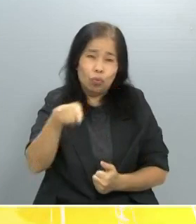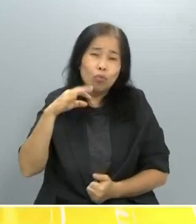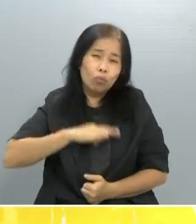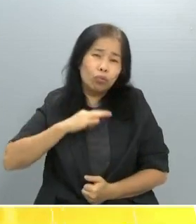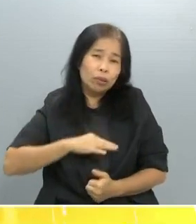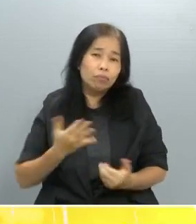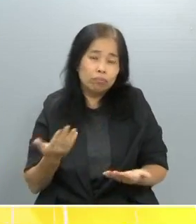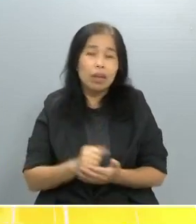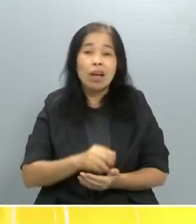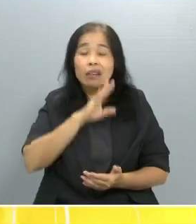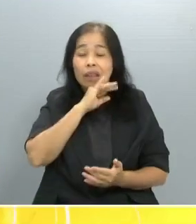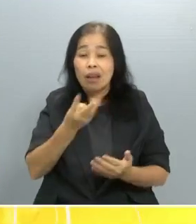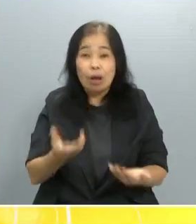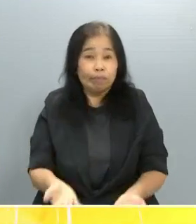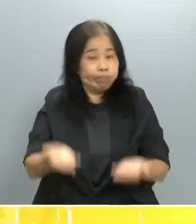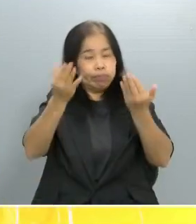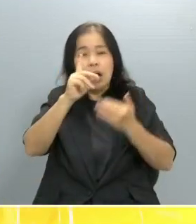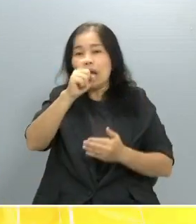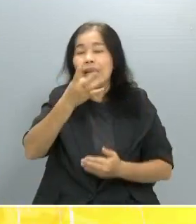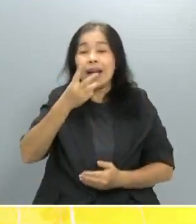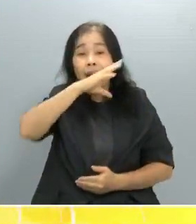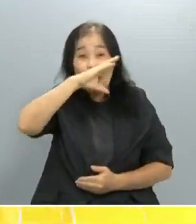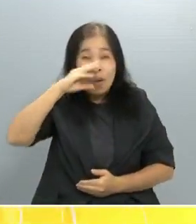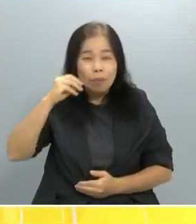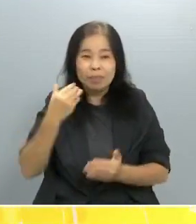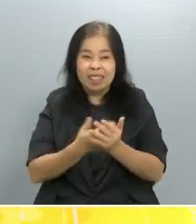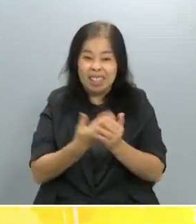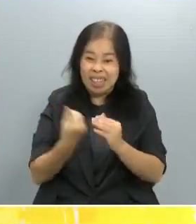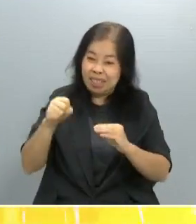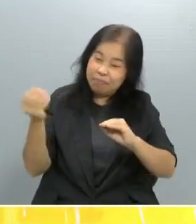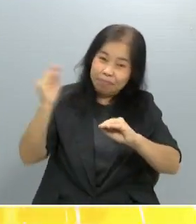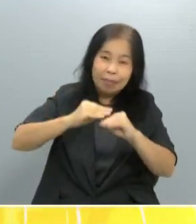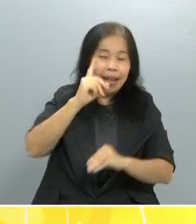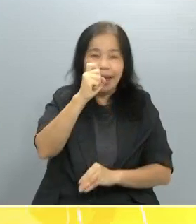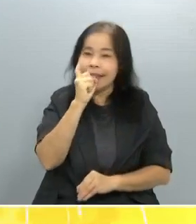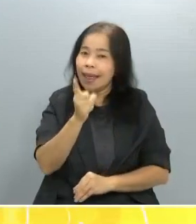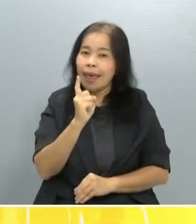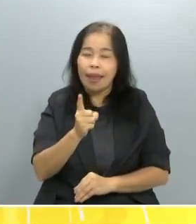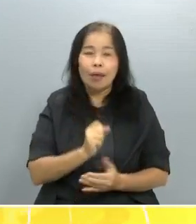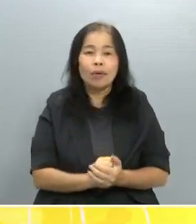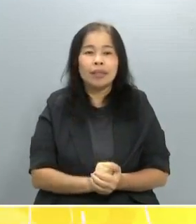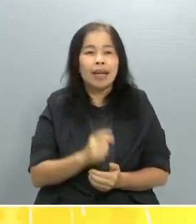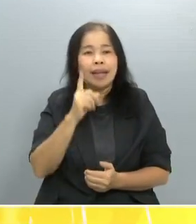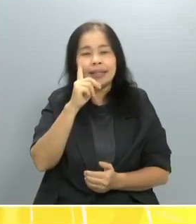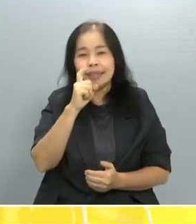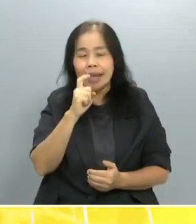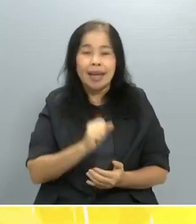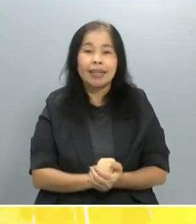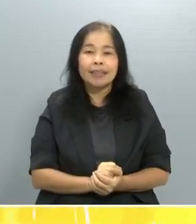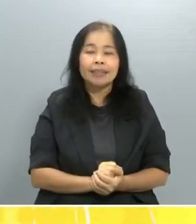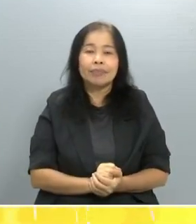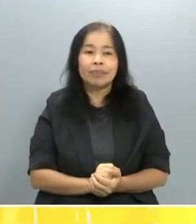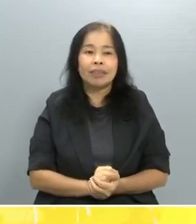้าสานหออกหมาเรขึ้น ถูกห้ากก็10 บาทเลยนะคะเออ ใช่ไหมที่เดีว 10 บาทคณะเดียวกัน